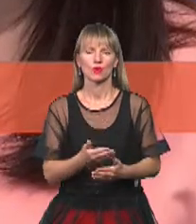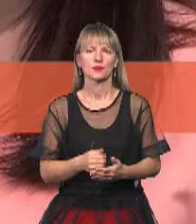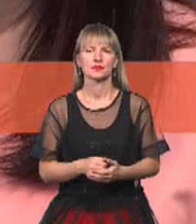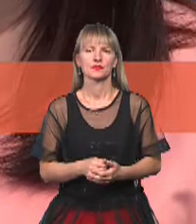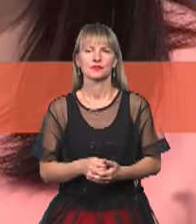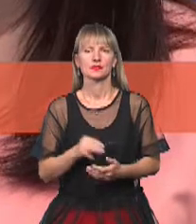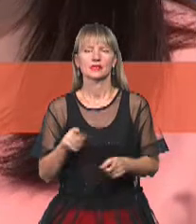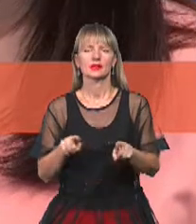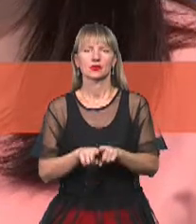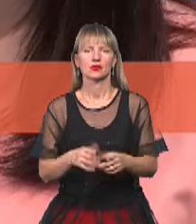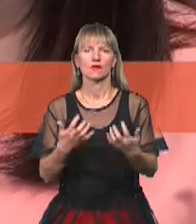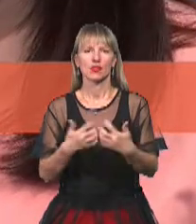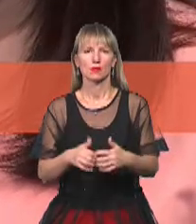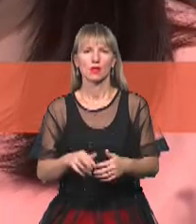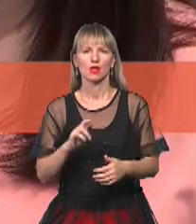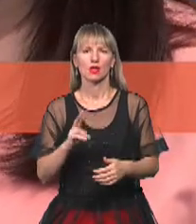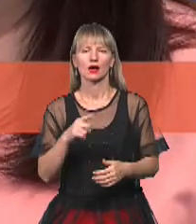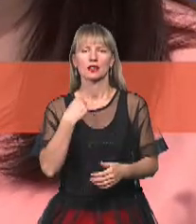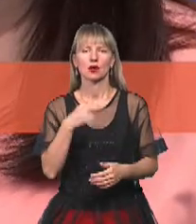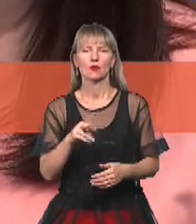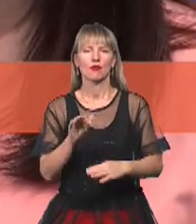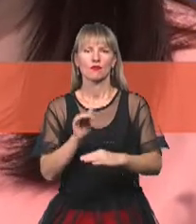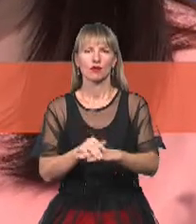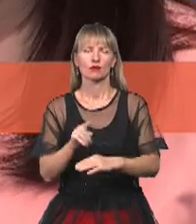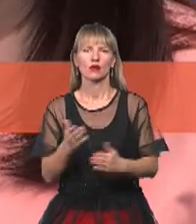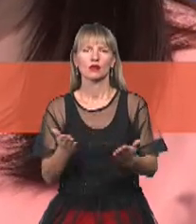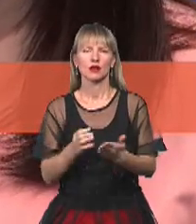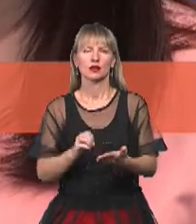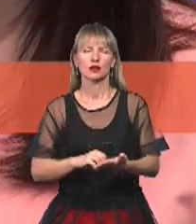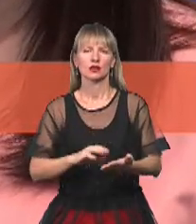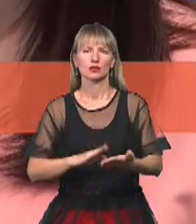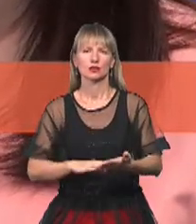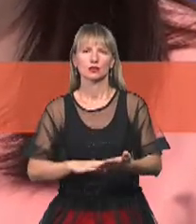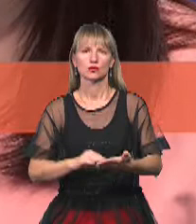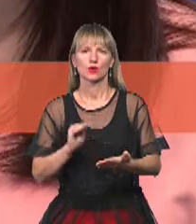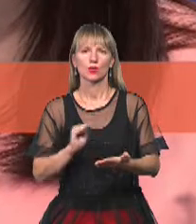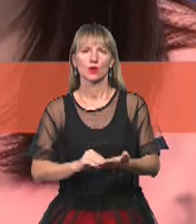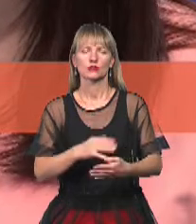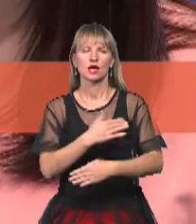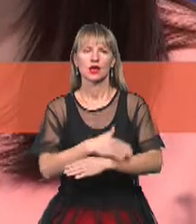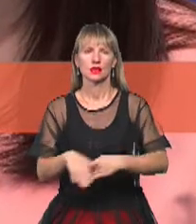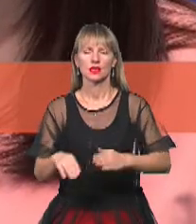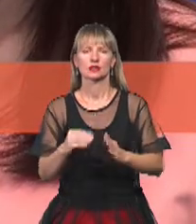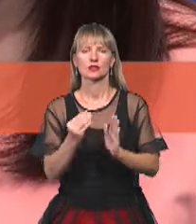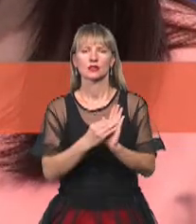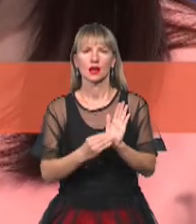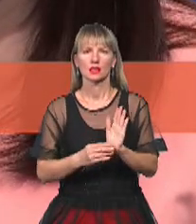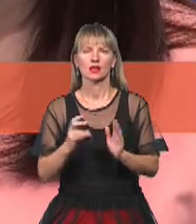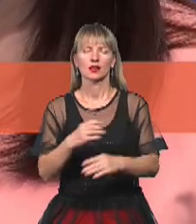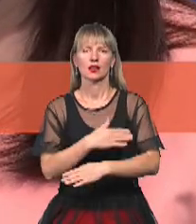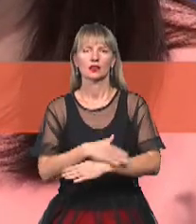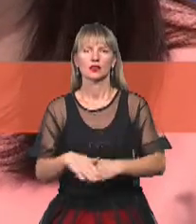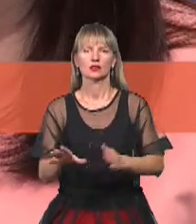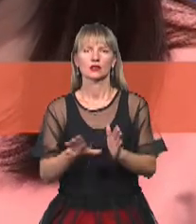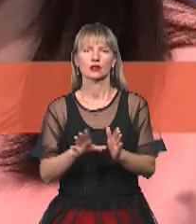Також автоматично, вже як і казали, по факту того, як реєструється, вказують адресу, дані на адресу,